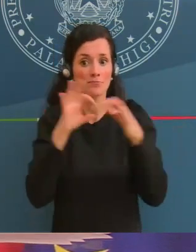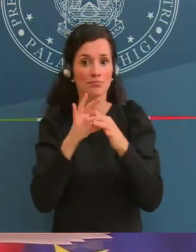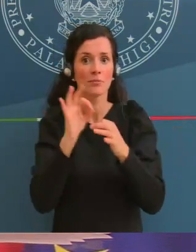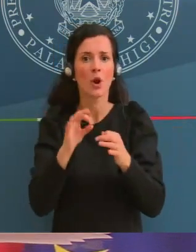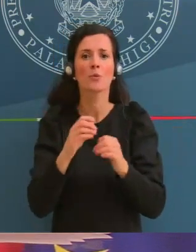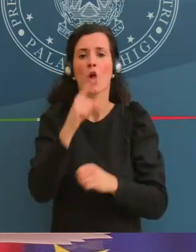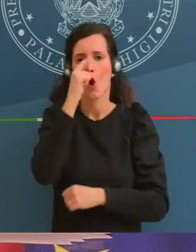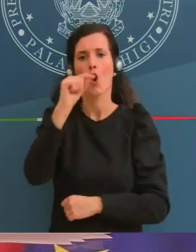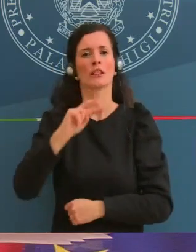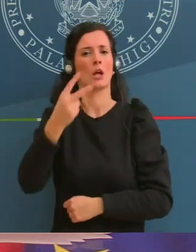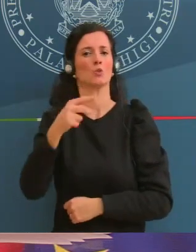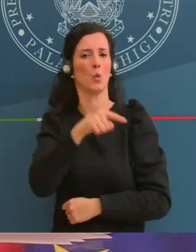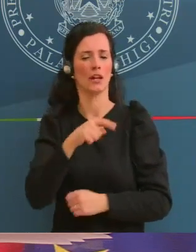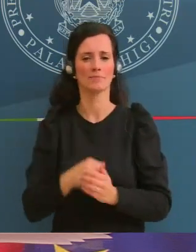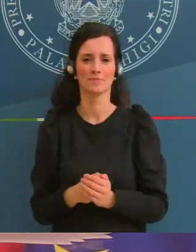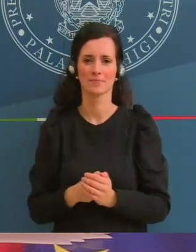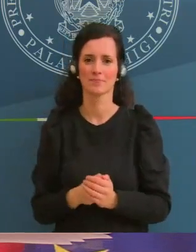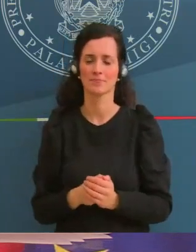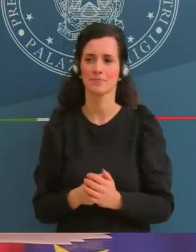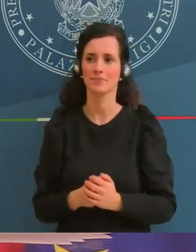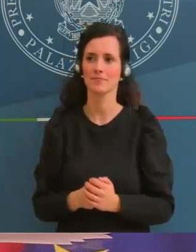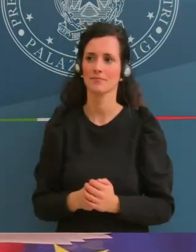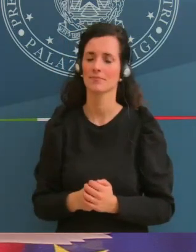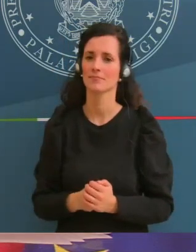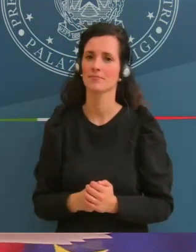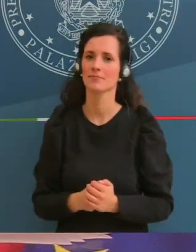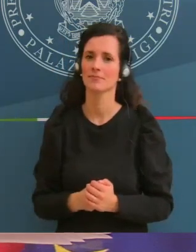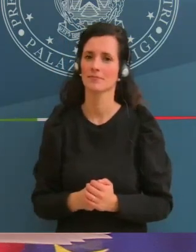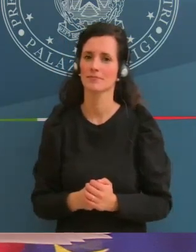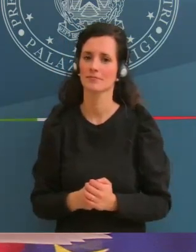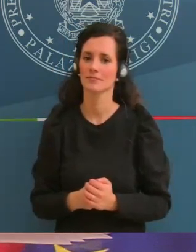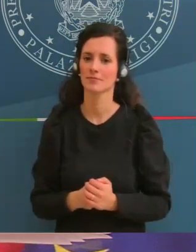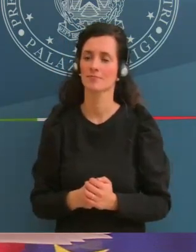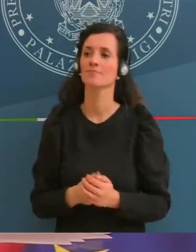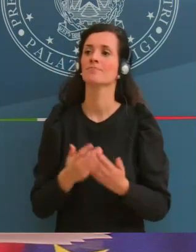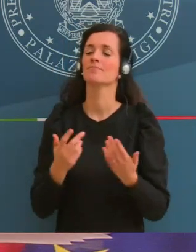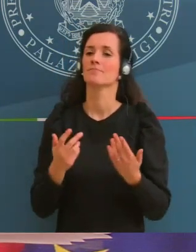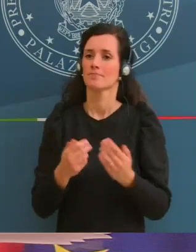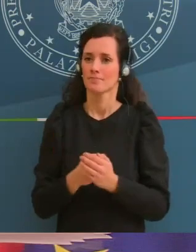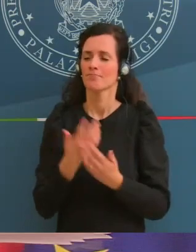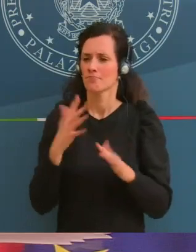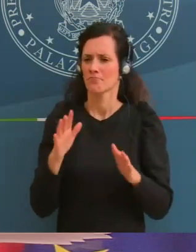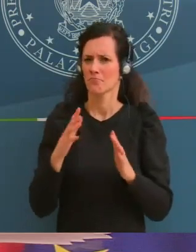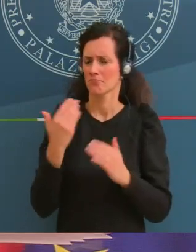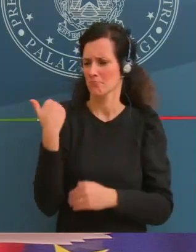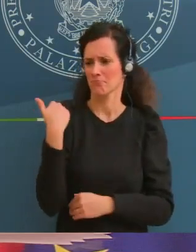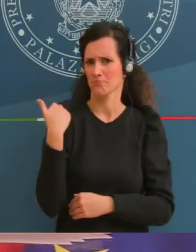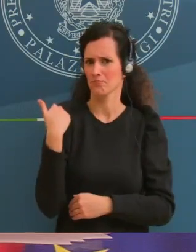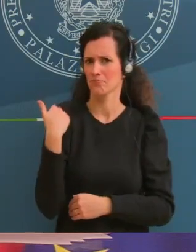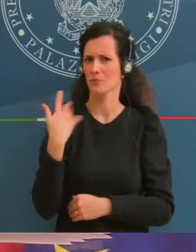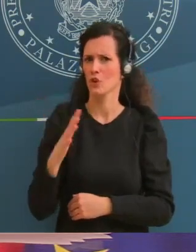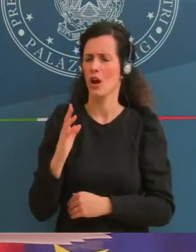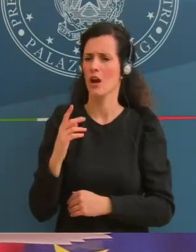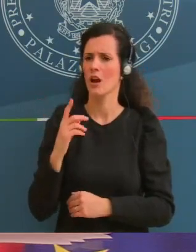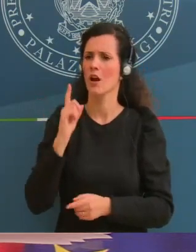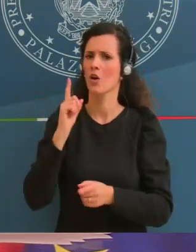stato un confronto politico con i leader delle forze di maggioranza abbiamo avuto un confronto qui da questo confronto poi è nata